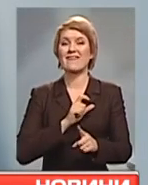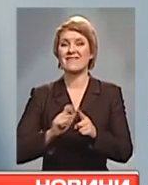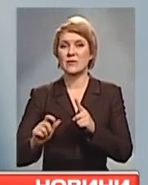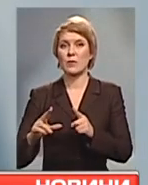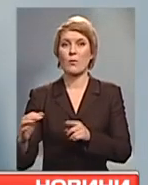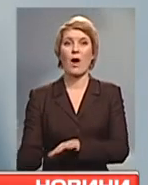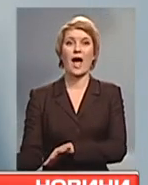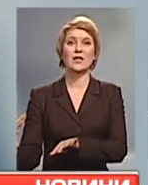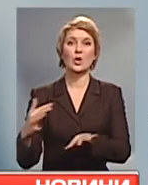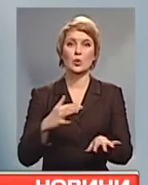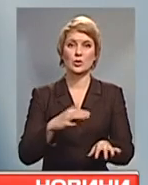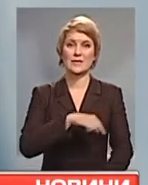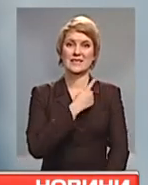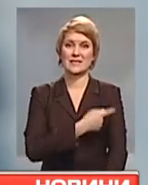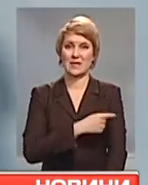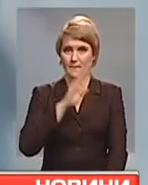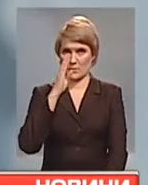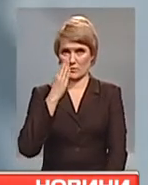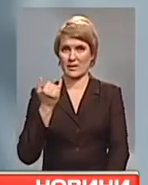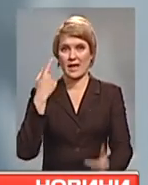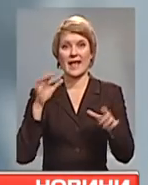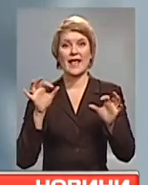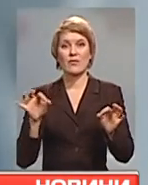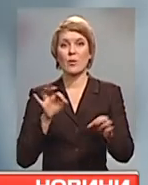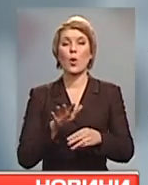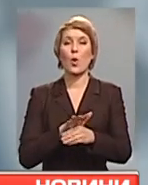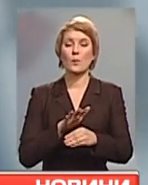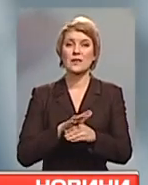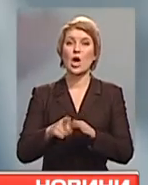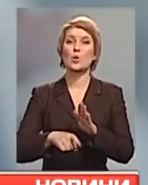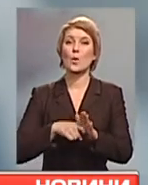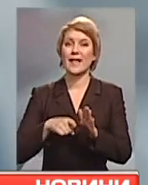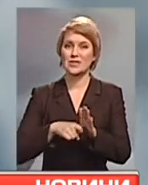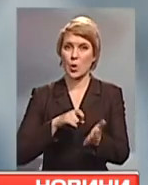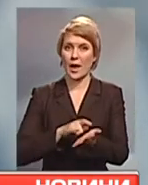атакуючій силі противника. А наразі цю інформацію щодо обстрілів Донецького аеропорту немає.